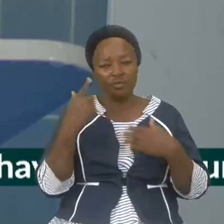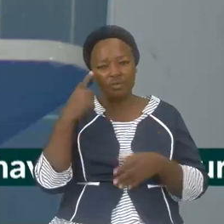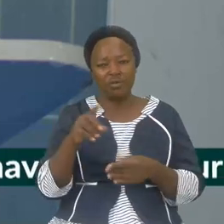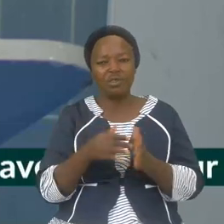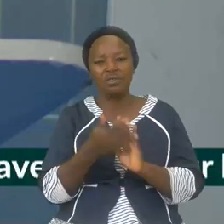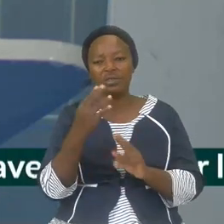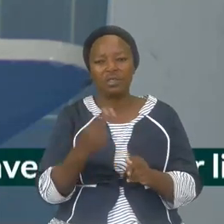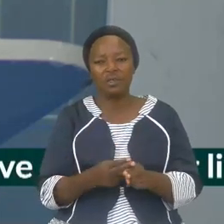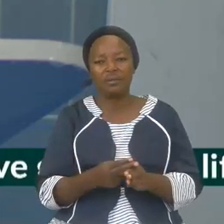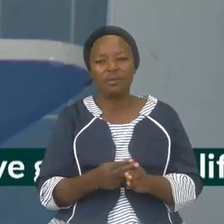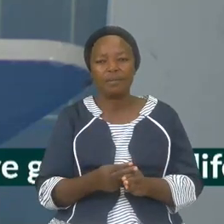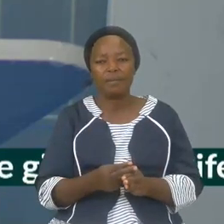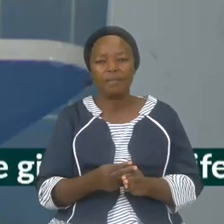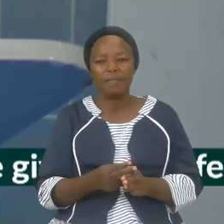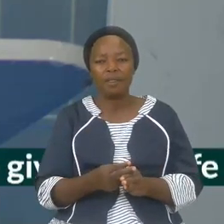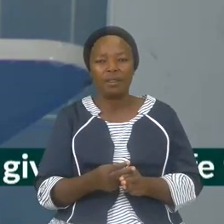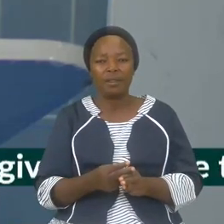À partir de ce jour,